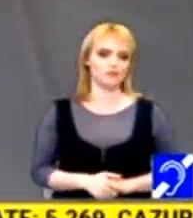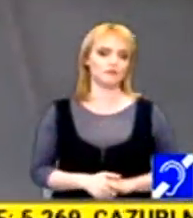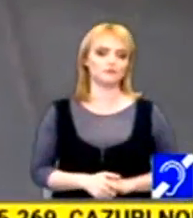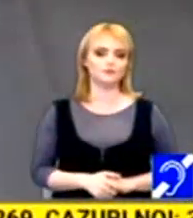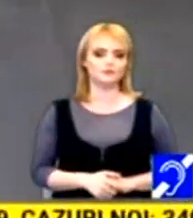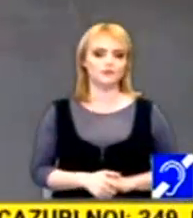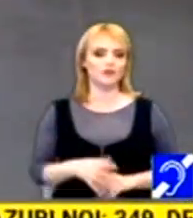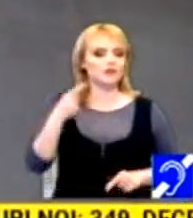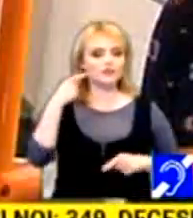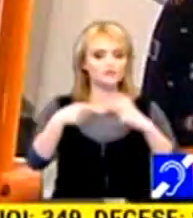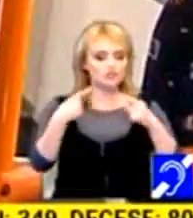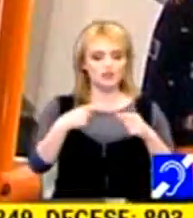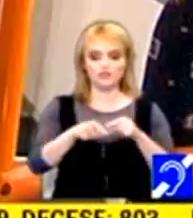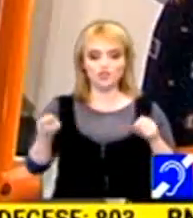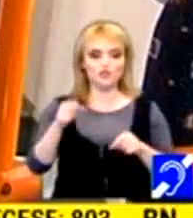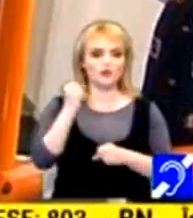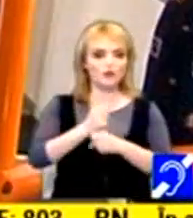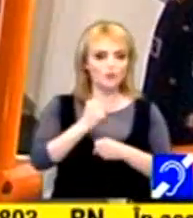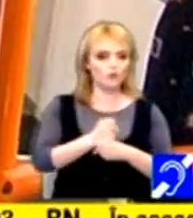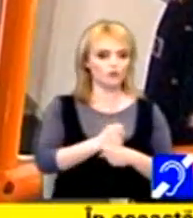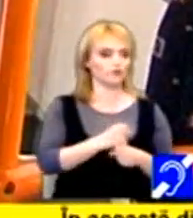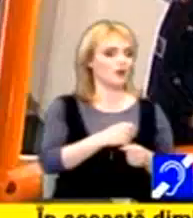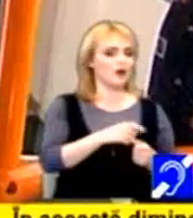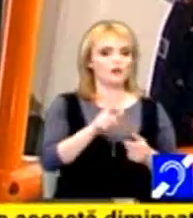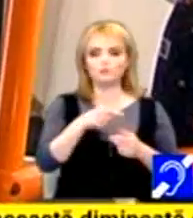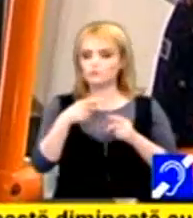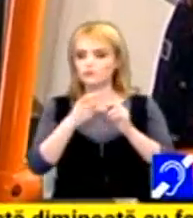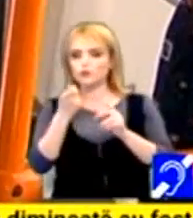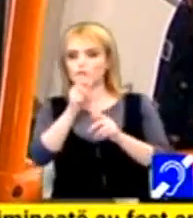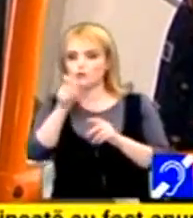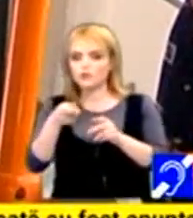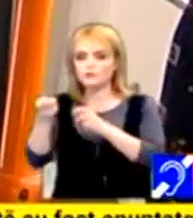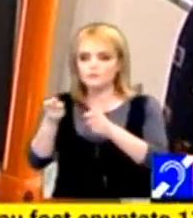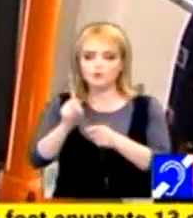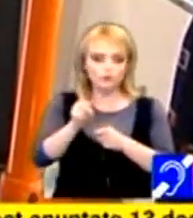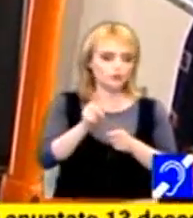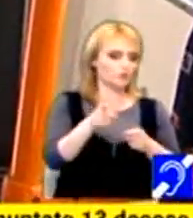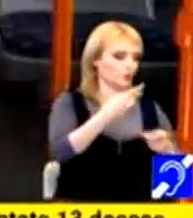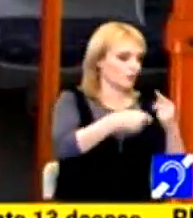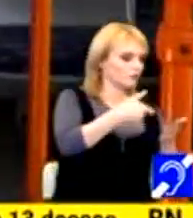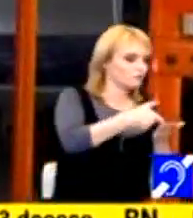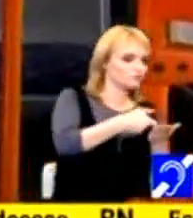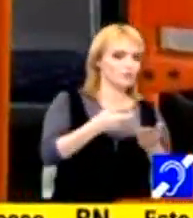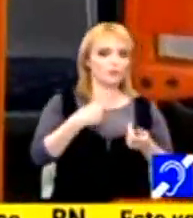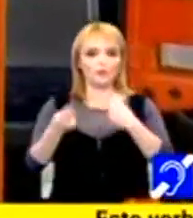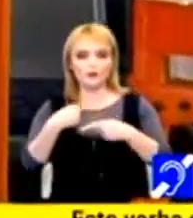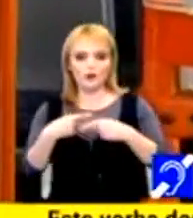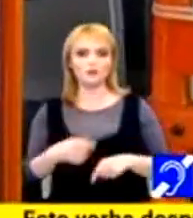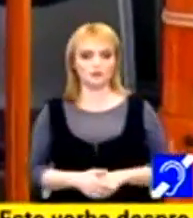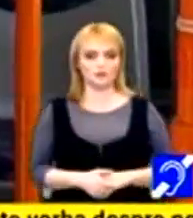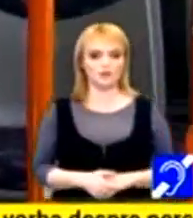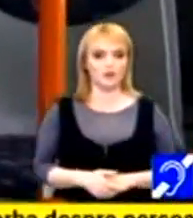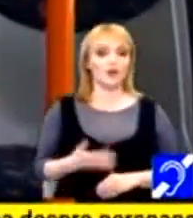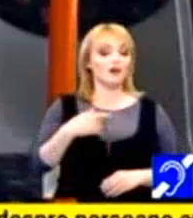chiar și în timpul lucrurilor, am mers, ne dezinfectez dacă vreau să pun mâna pe ceva din lucrurile mele. Deși se tot vorbește